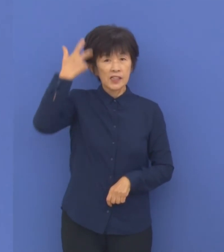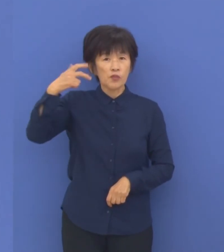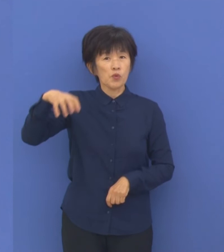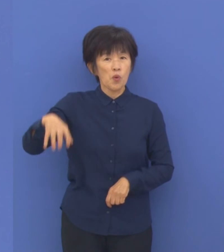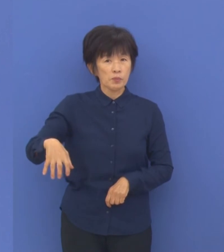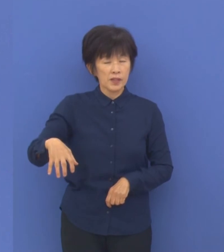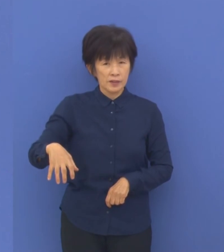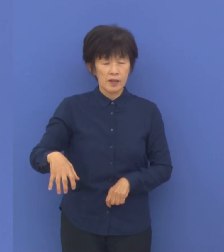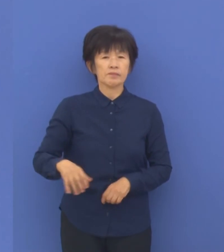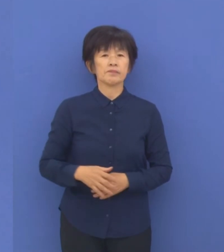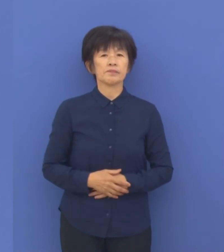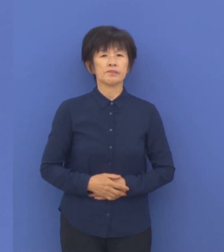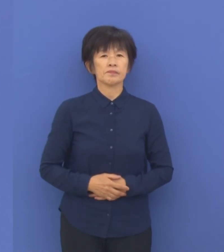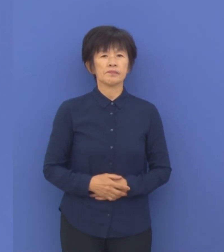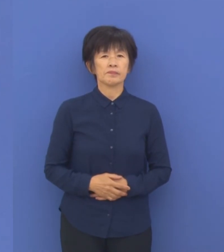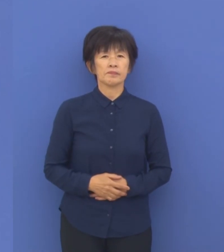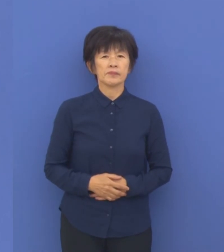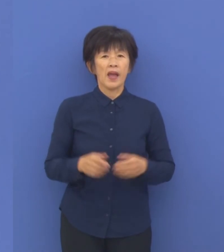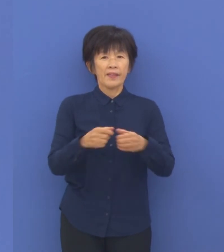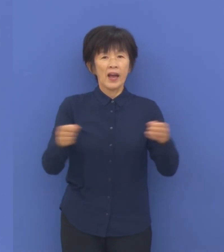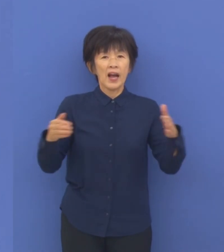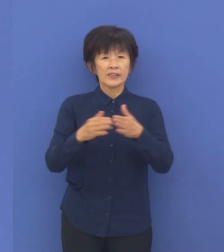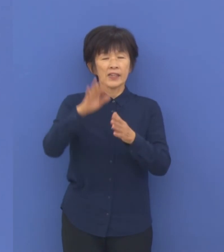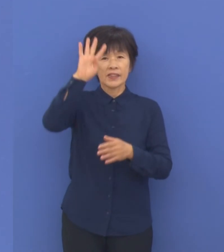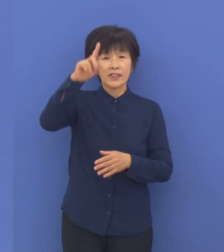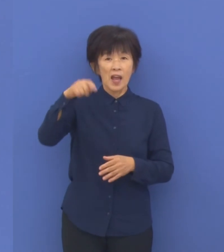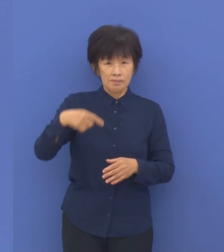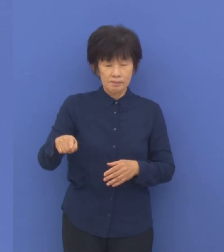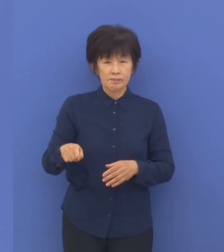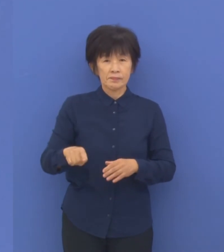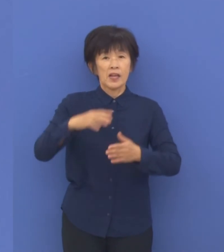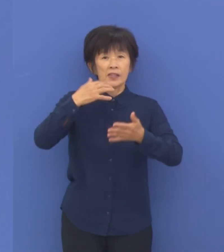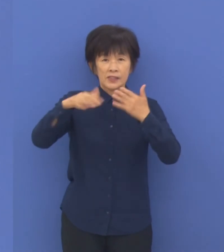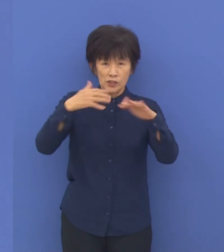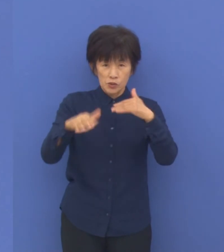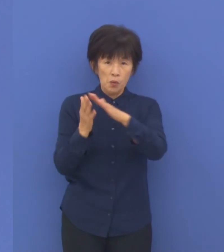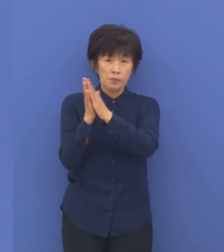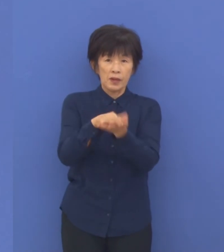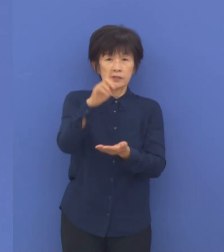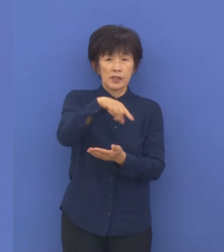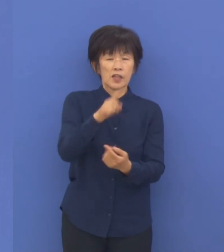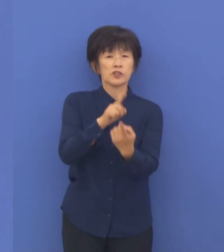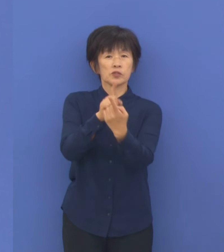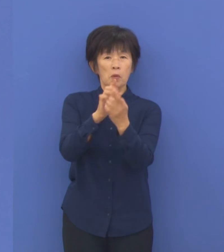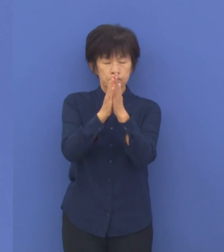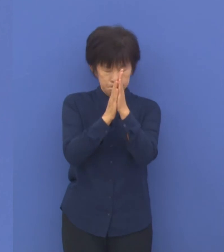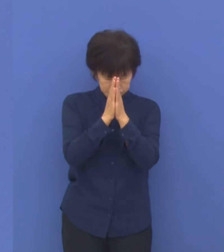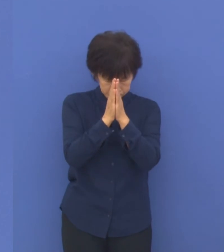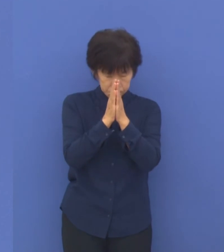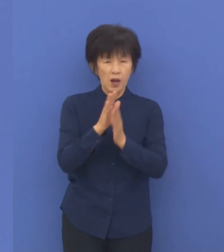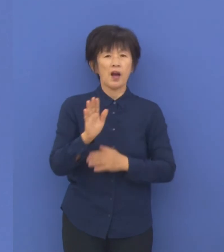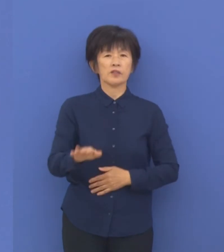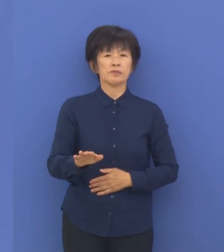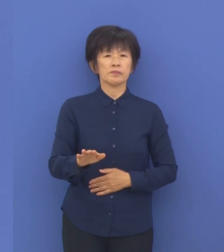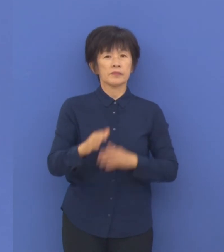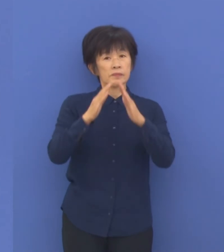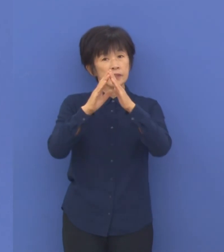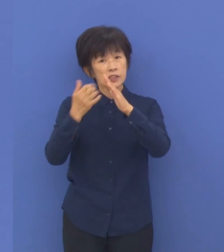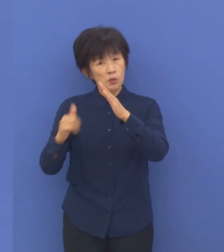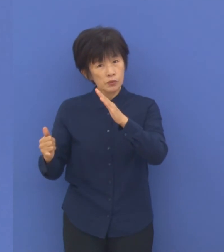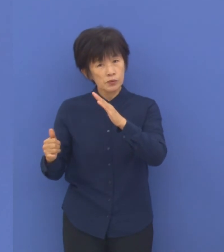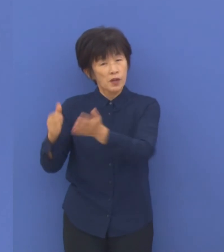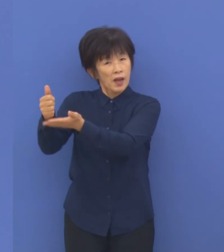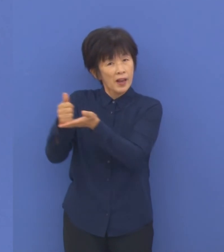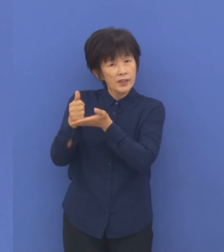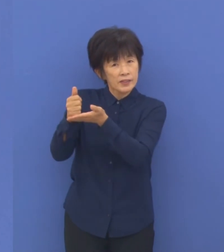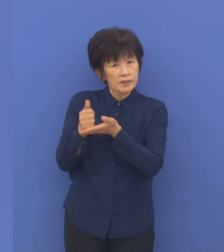メインアリーナで長崎県戦没者追悼式が執り行われますご遺族や来賓